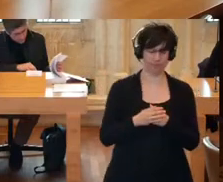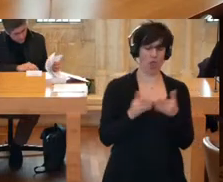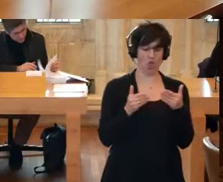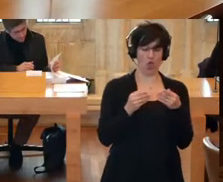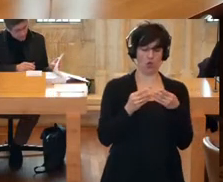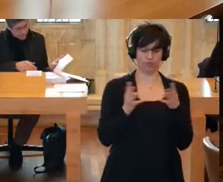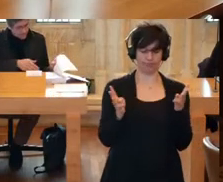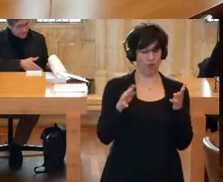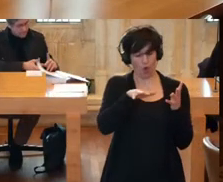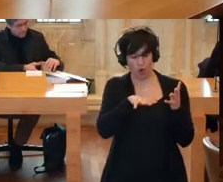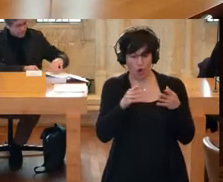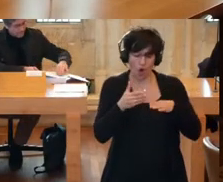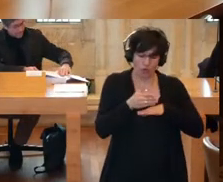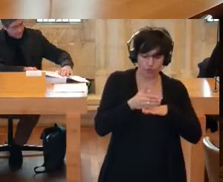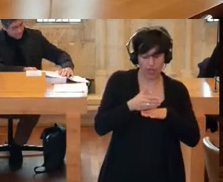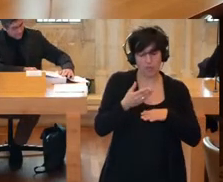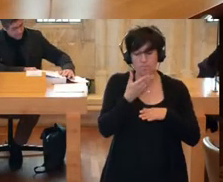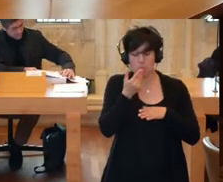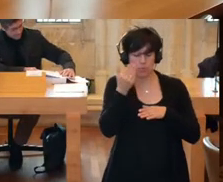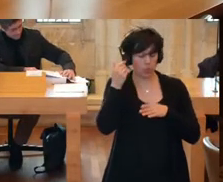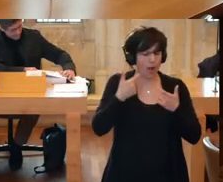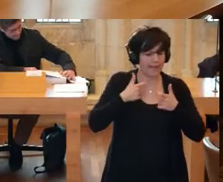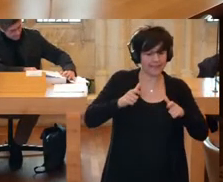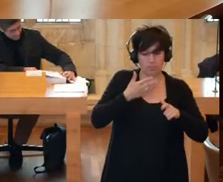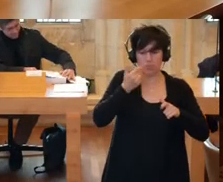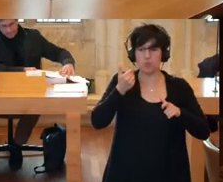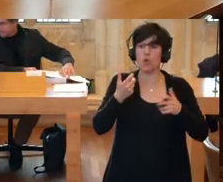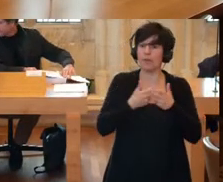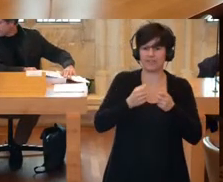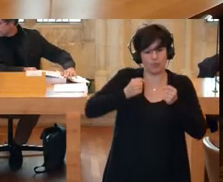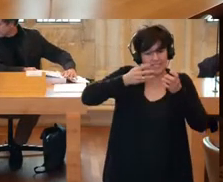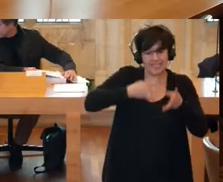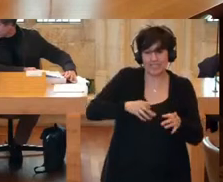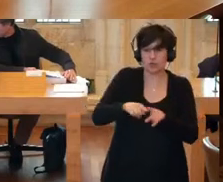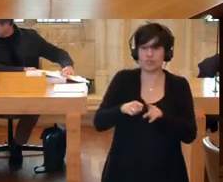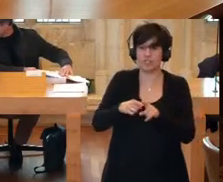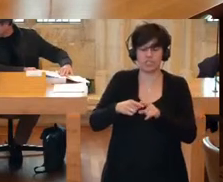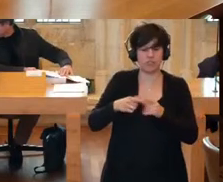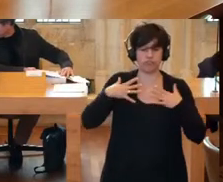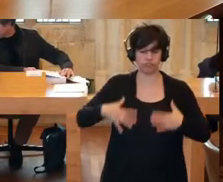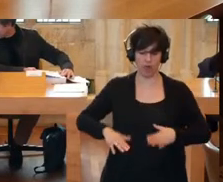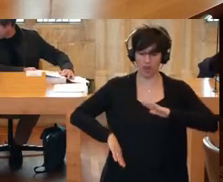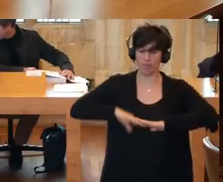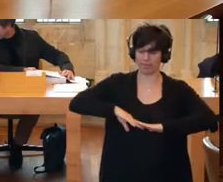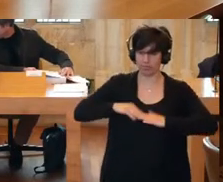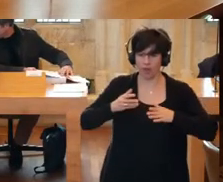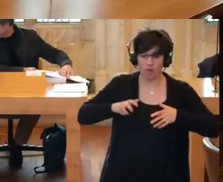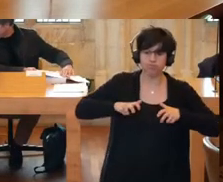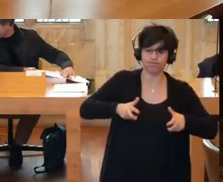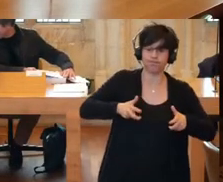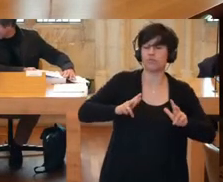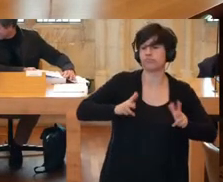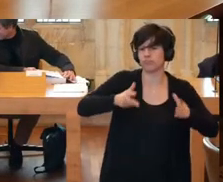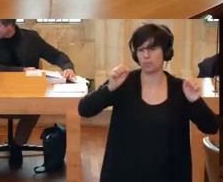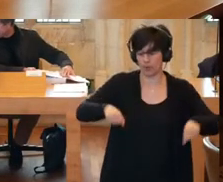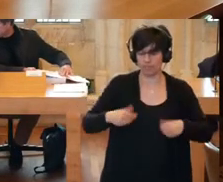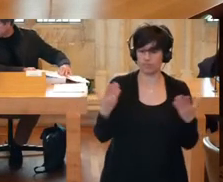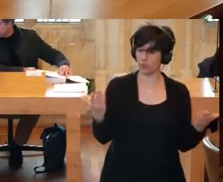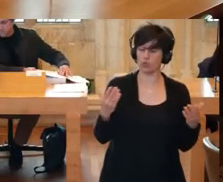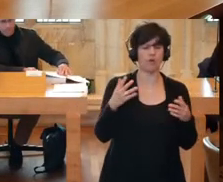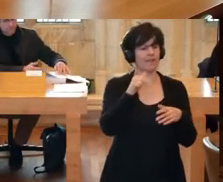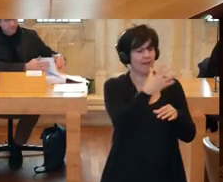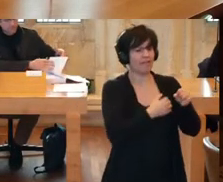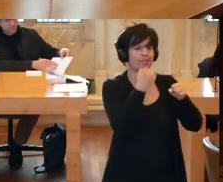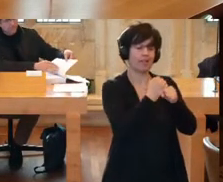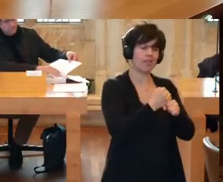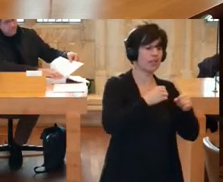est repensée pour en faciliter l'accès, notamment pour les cyclistes et les personnes à mobilité réduite. Dans cette même logique, une aire de jeu est créée